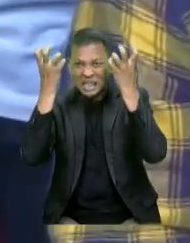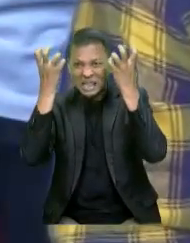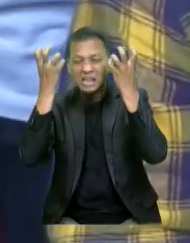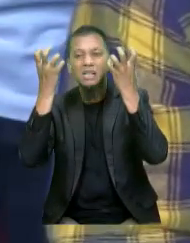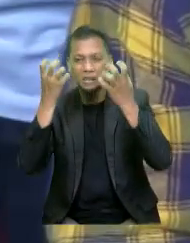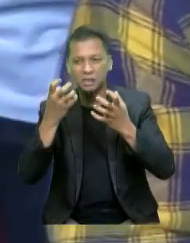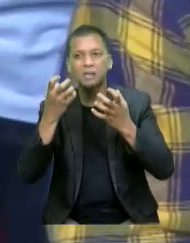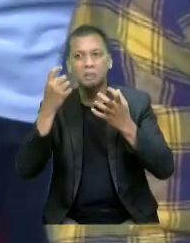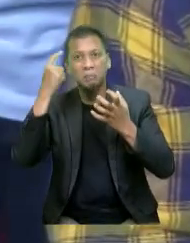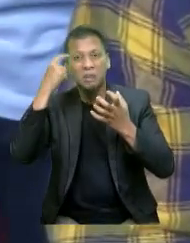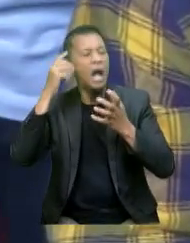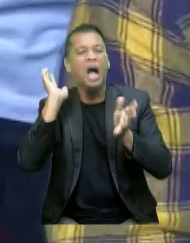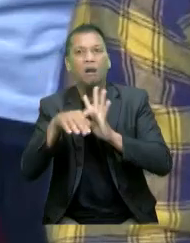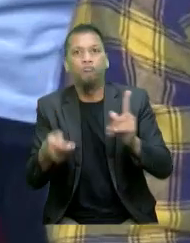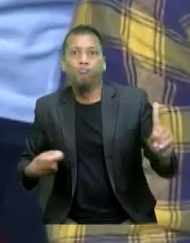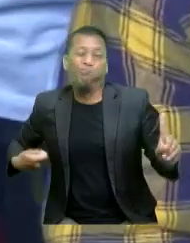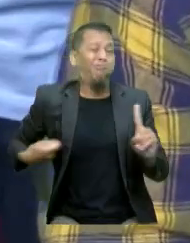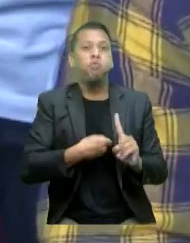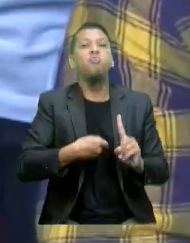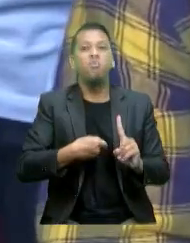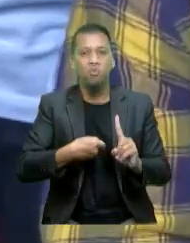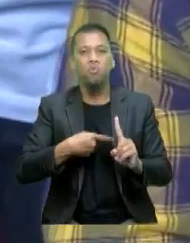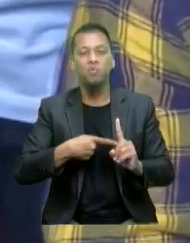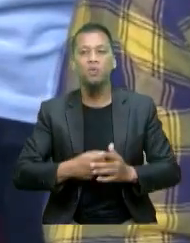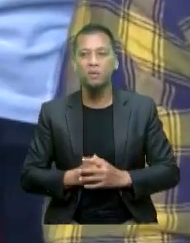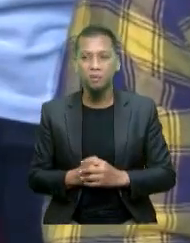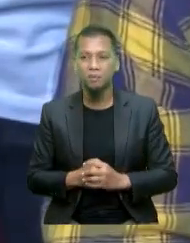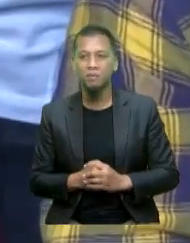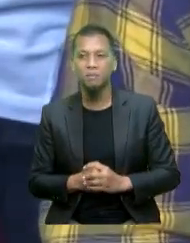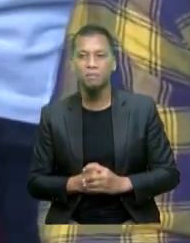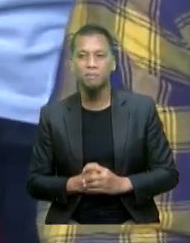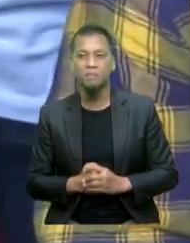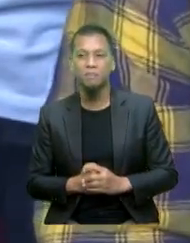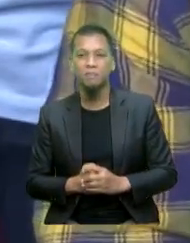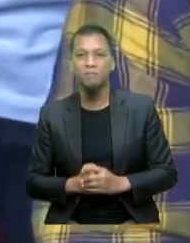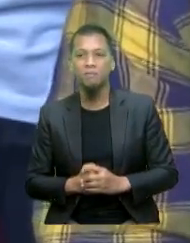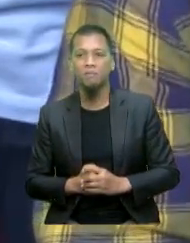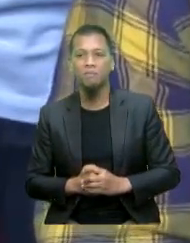total utangnya itu cuma sekitar 80 juta. 80 juta ya. Kepada pinjol